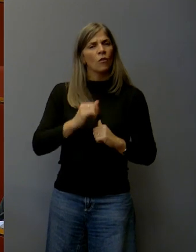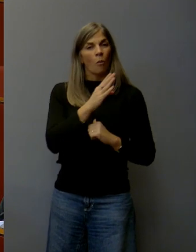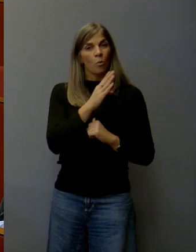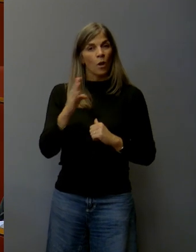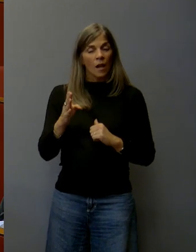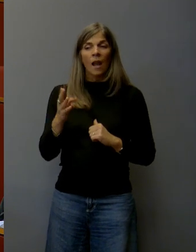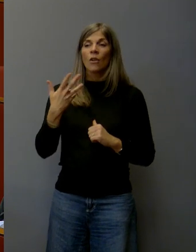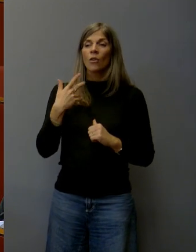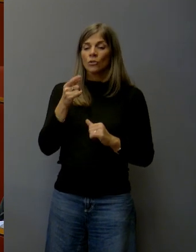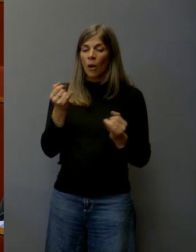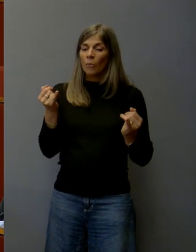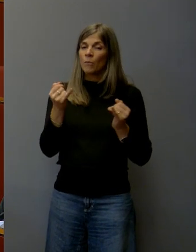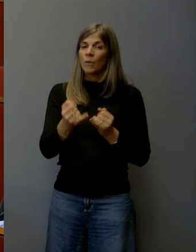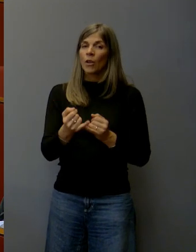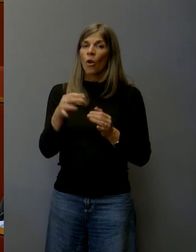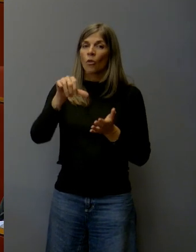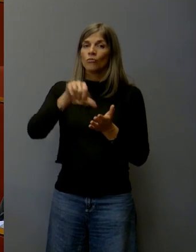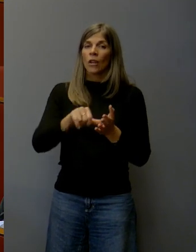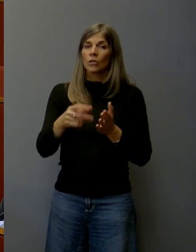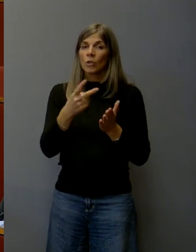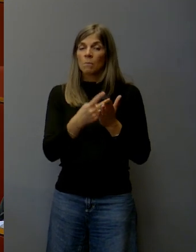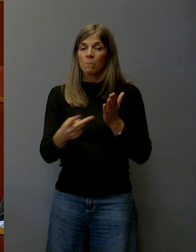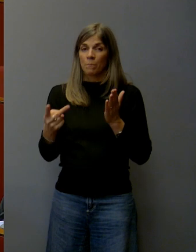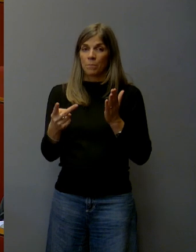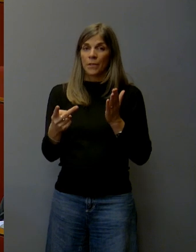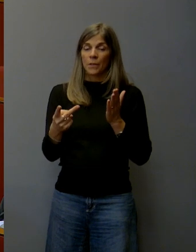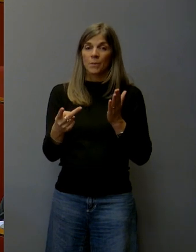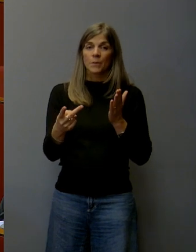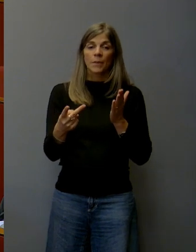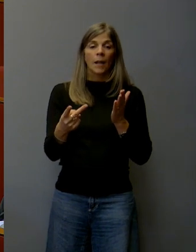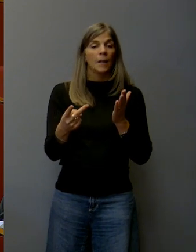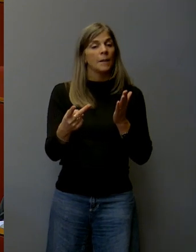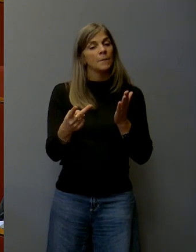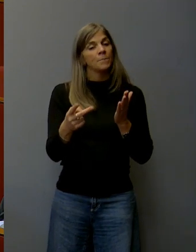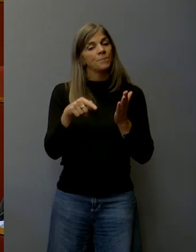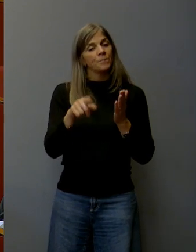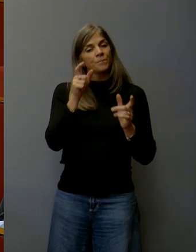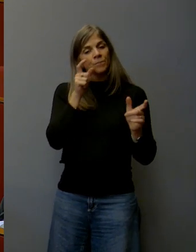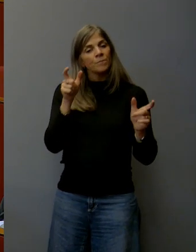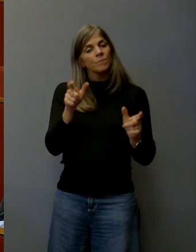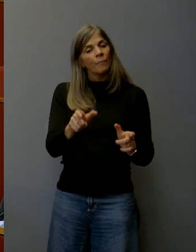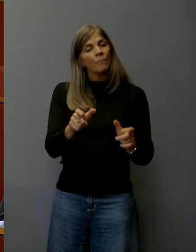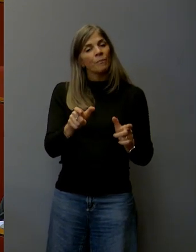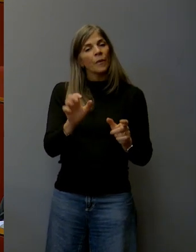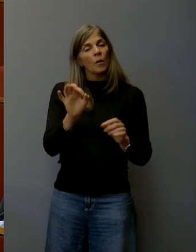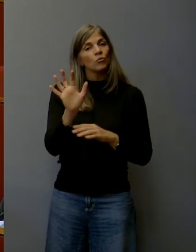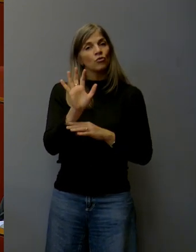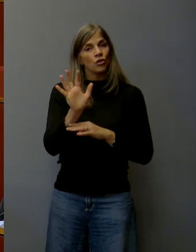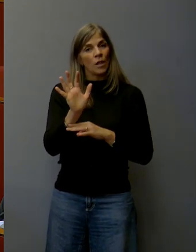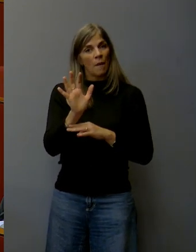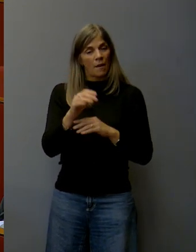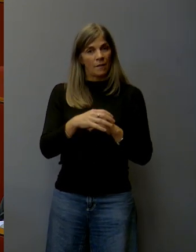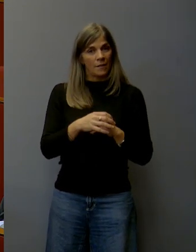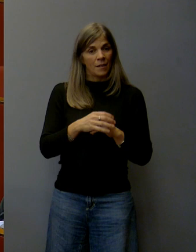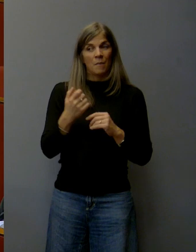un piccolo centro sperimentale di che si occupa di cinema mentre le sale